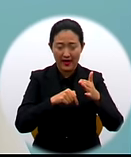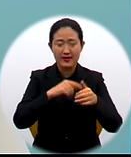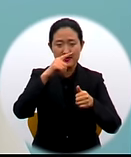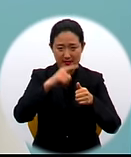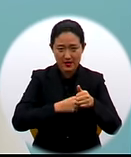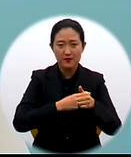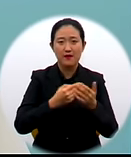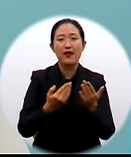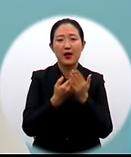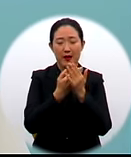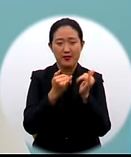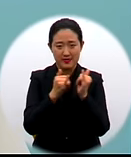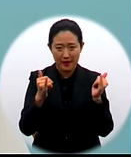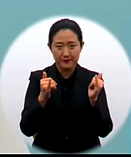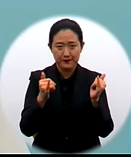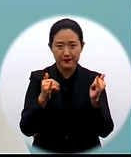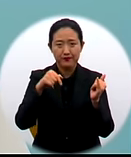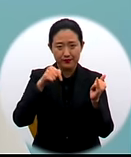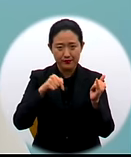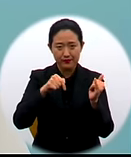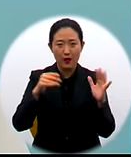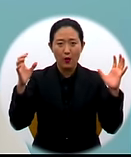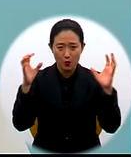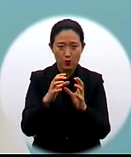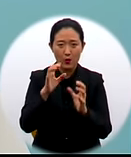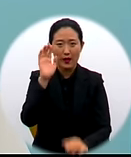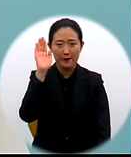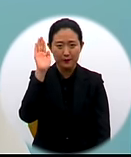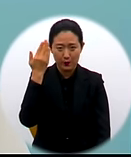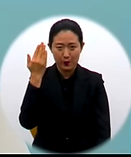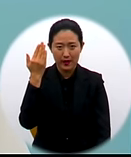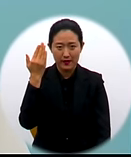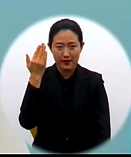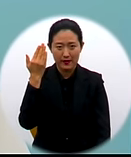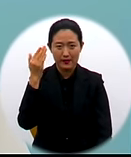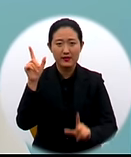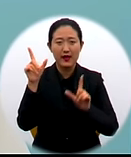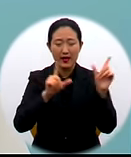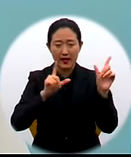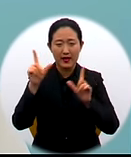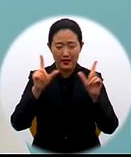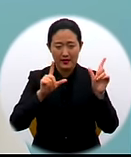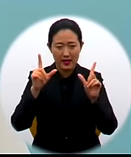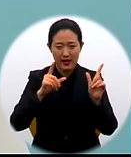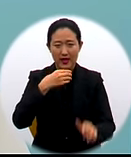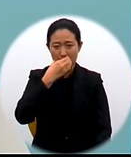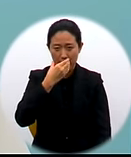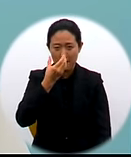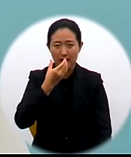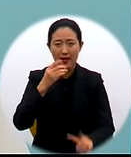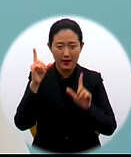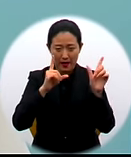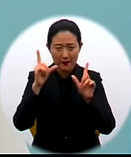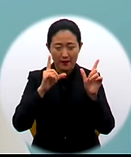불러요. 이것보다 이것이 통합된 생태계의 모바일 개발을 해서 각각의 플랫폼으로 뿌리는 방식의